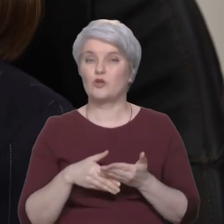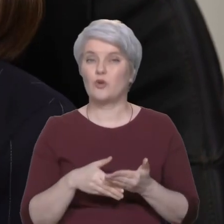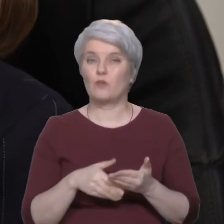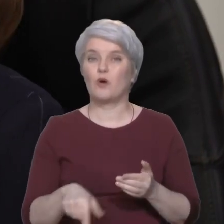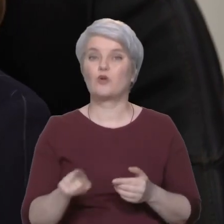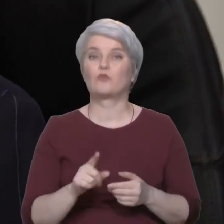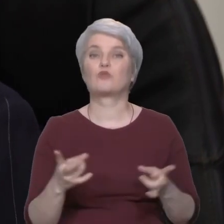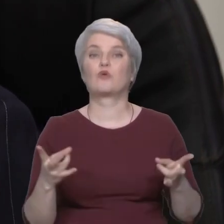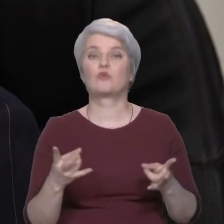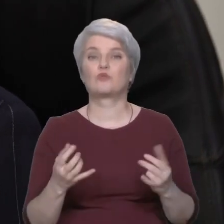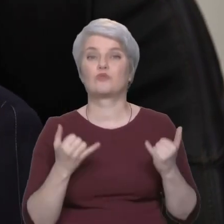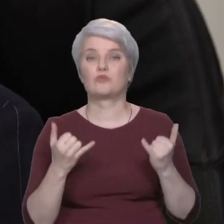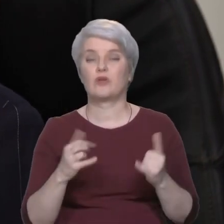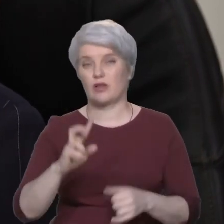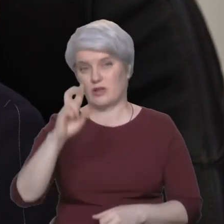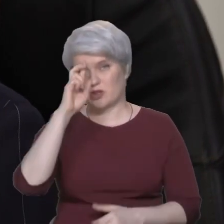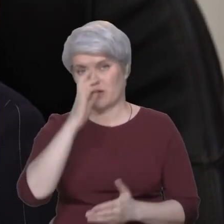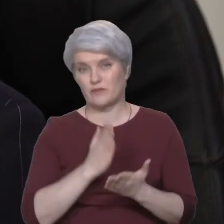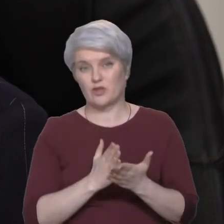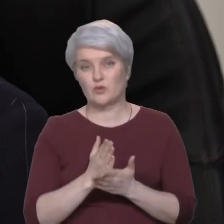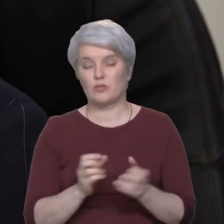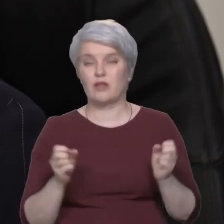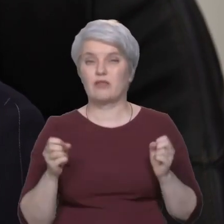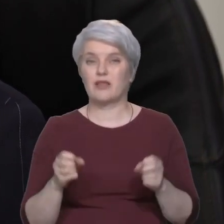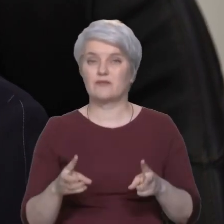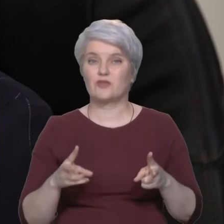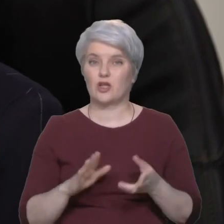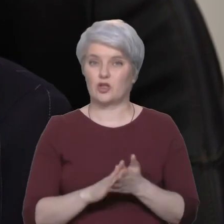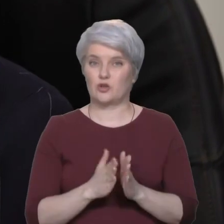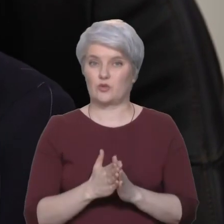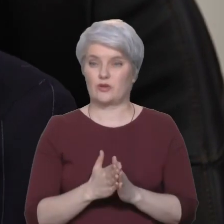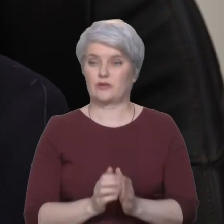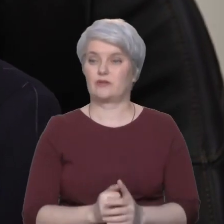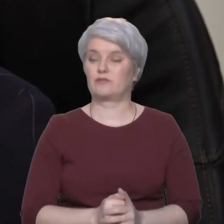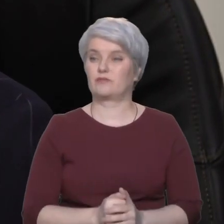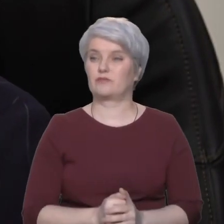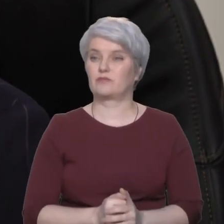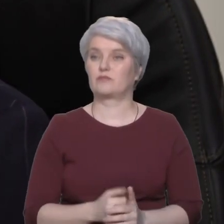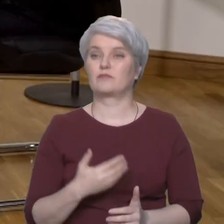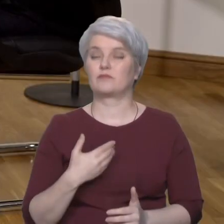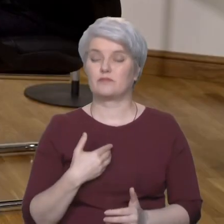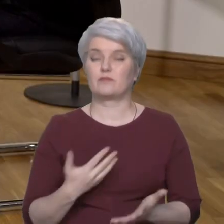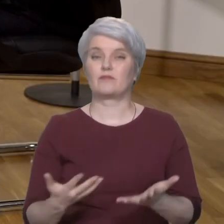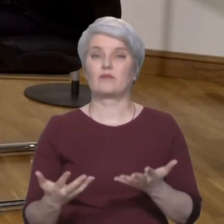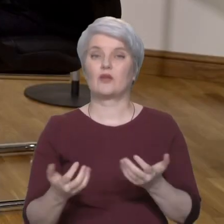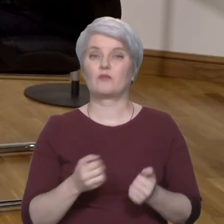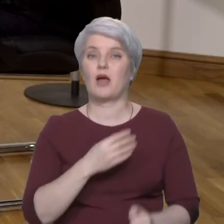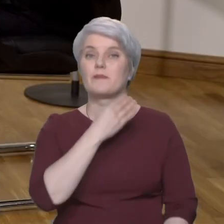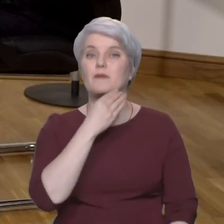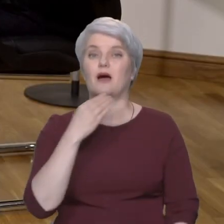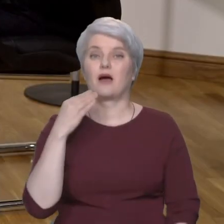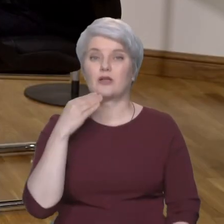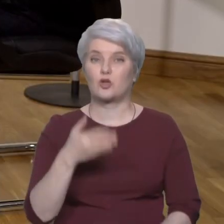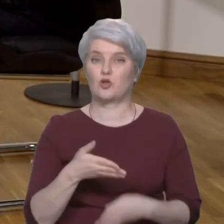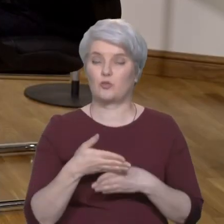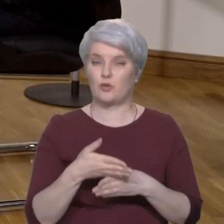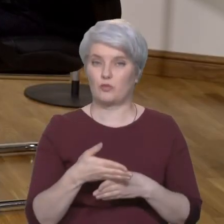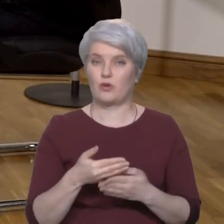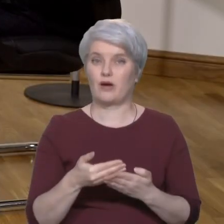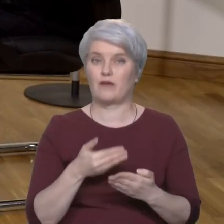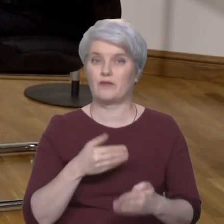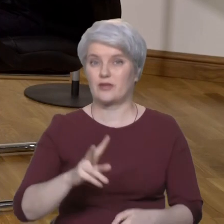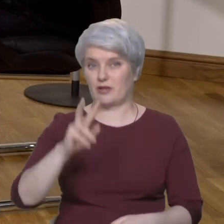Державній службі надзвичайних ситуацій, і про що тут мова? Ми отримуємо багато допомоги і від